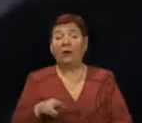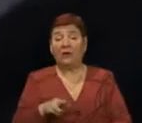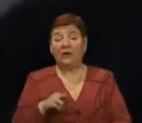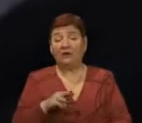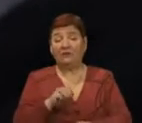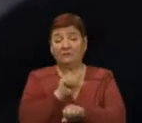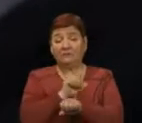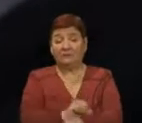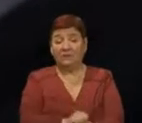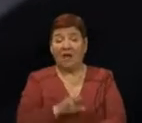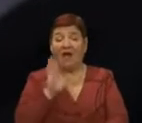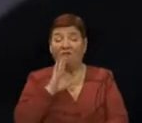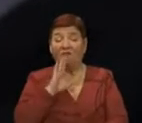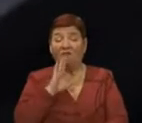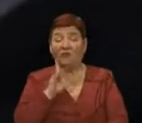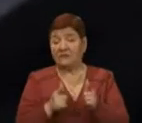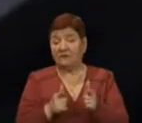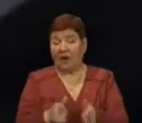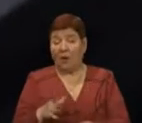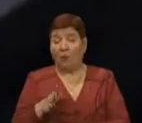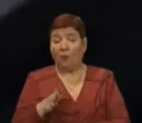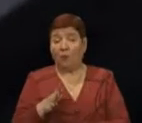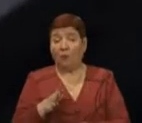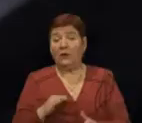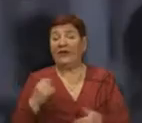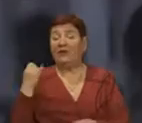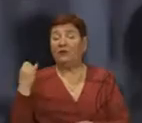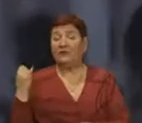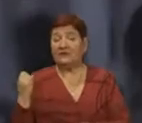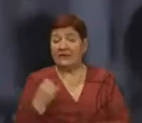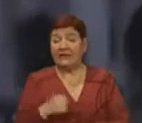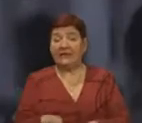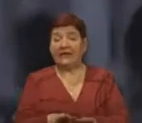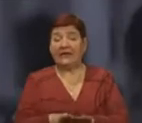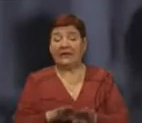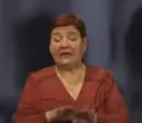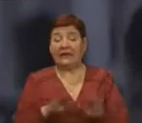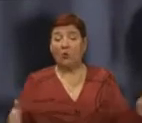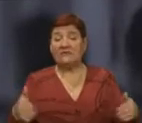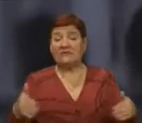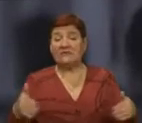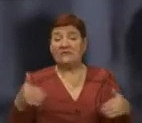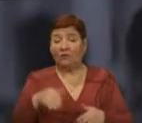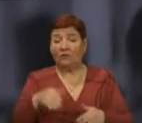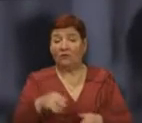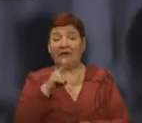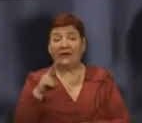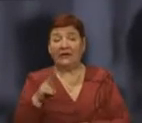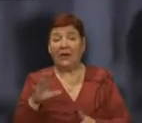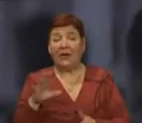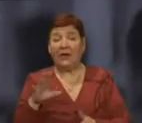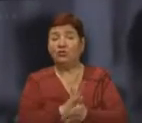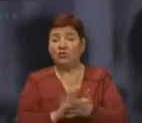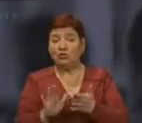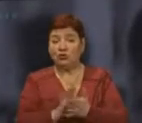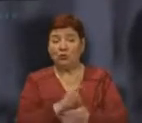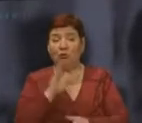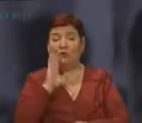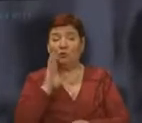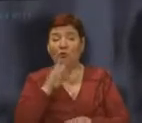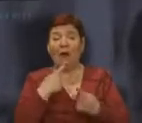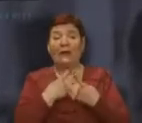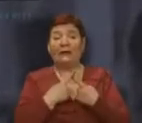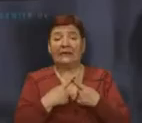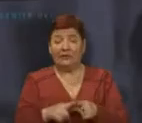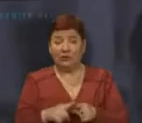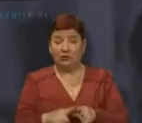припинення водопостачання, були поставлені інноваційні такі установки, які очищують воду